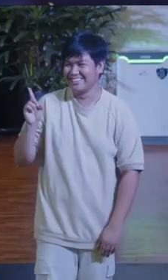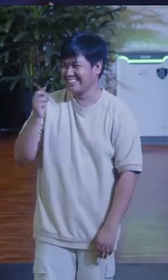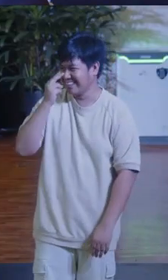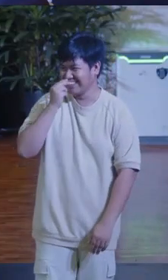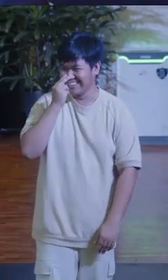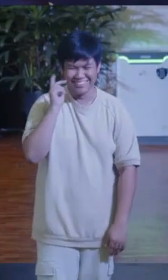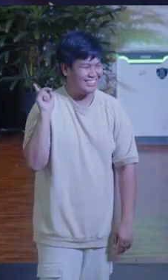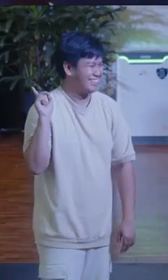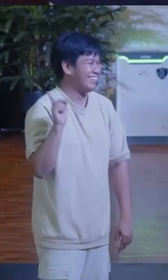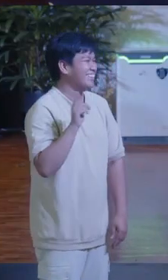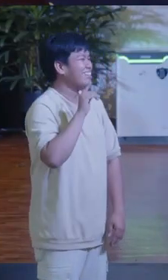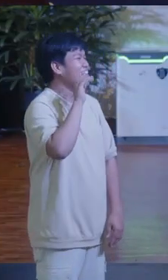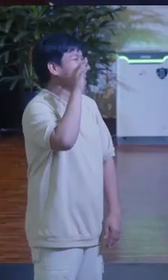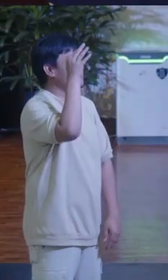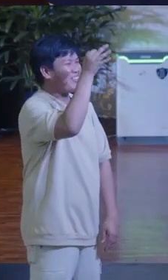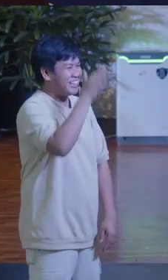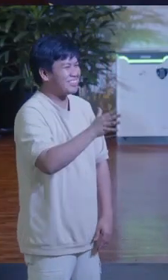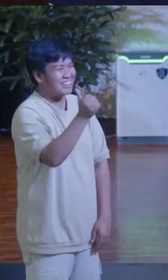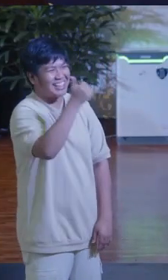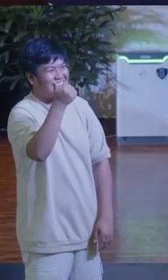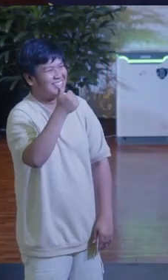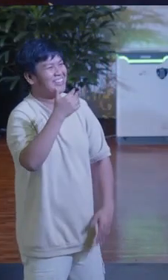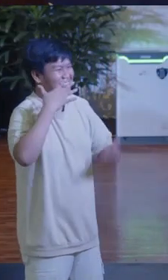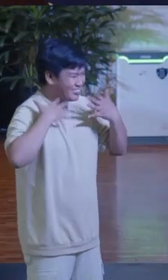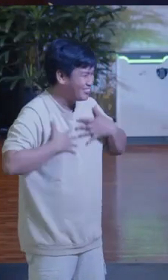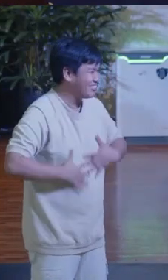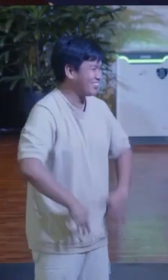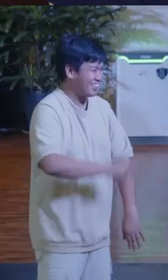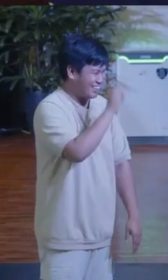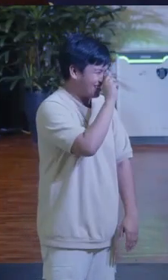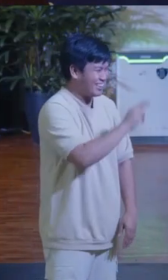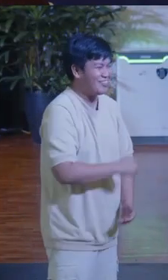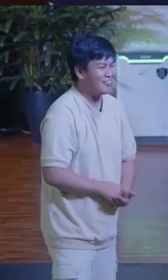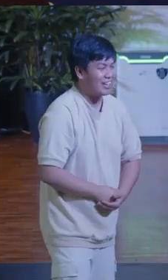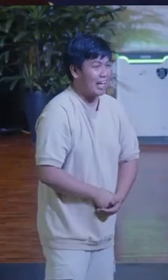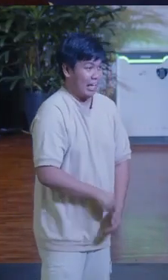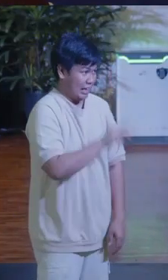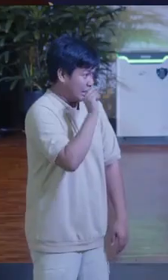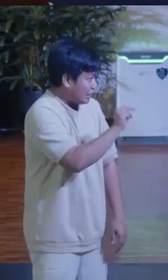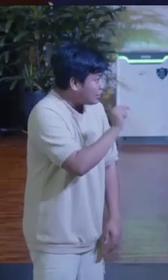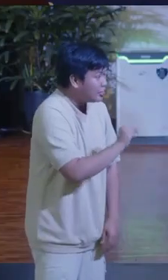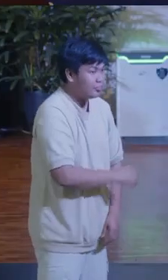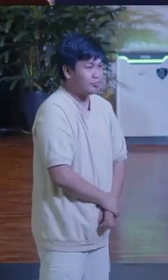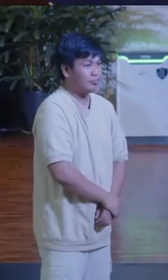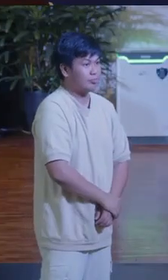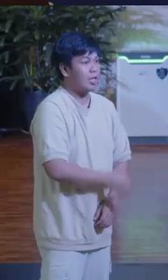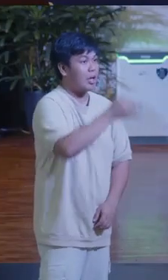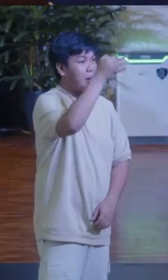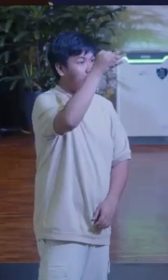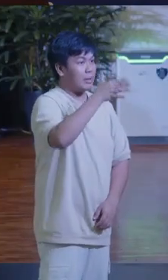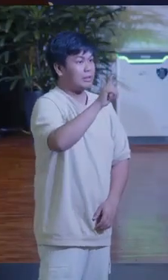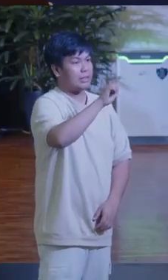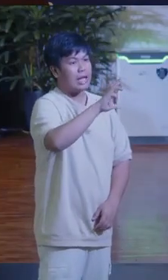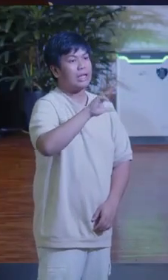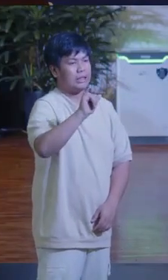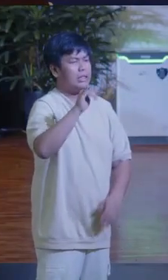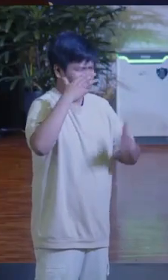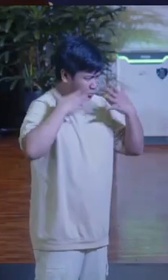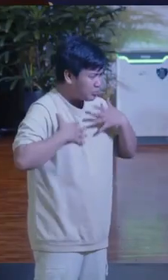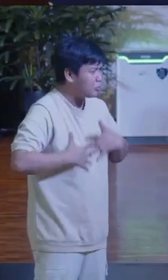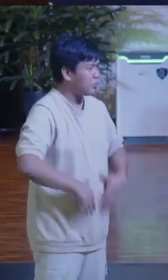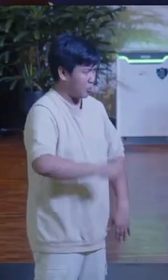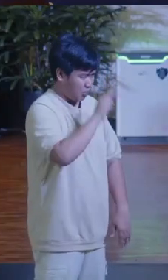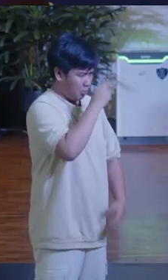yan, linggo-linggo. Diba? So requirement ba yun? Si Pastor Larry kasi naka-coat